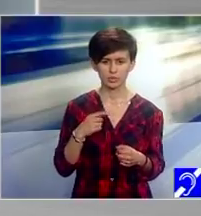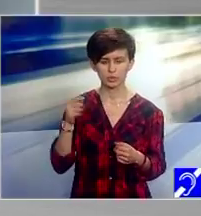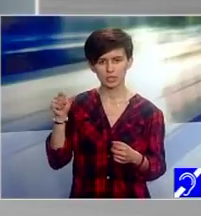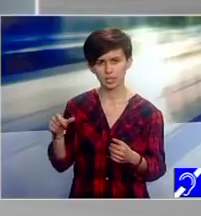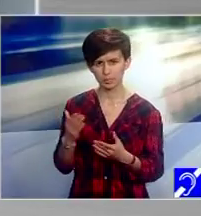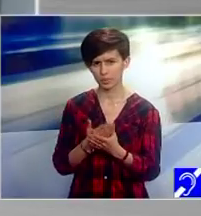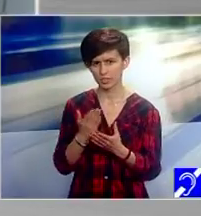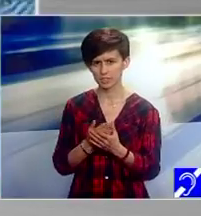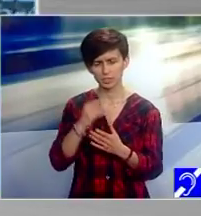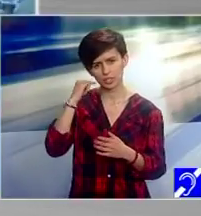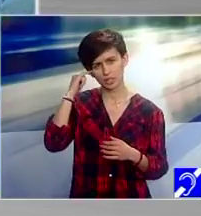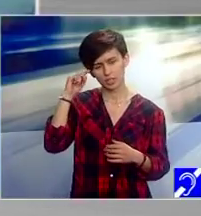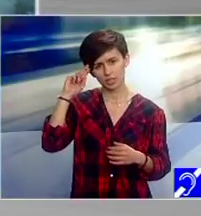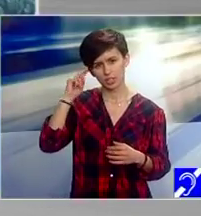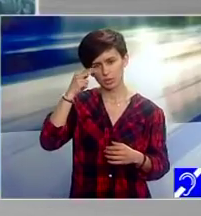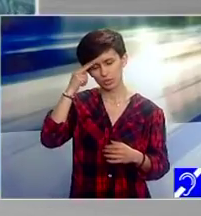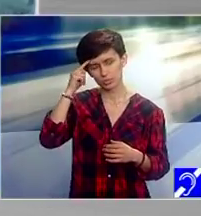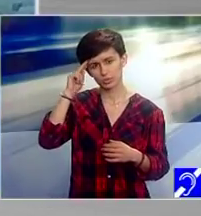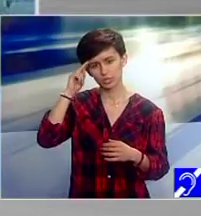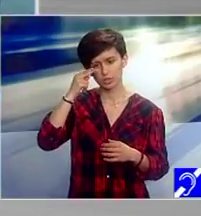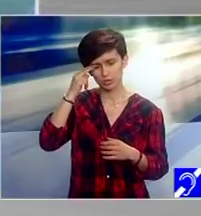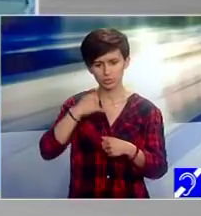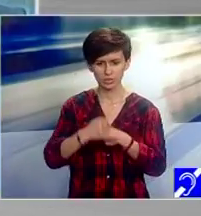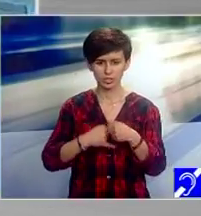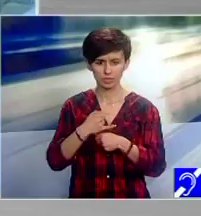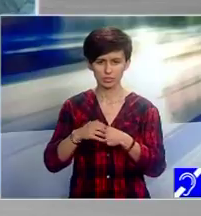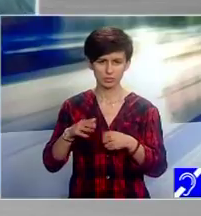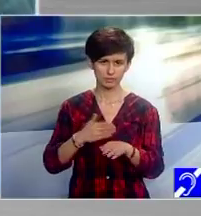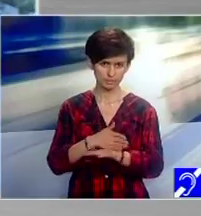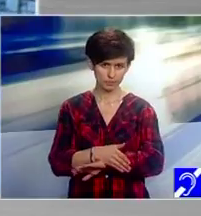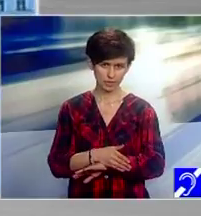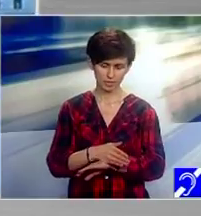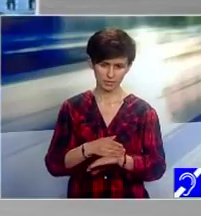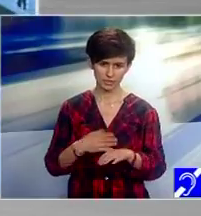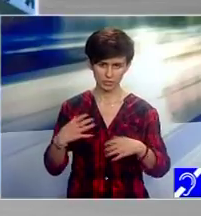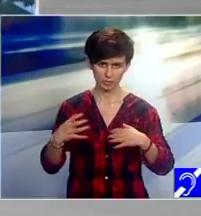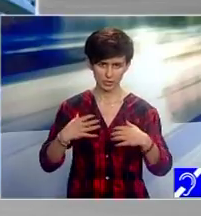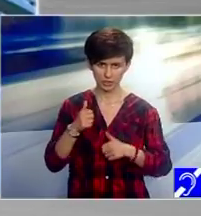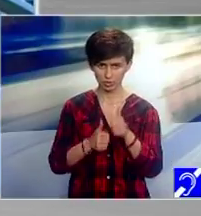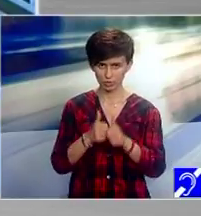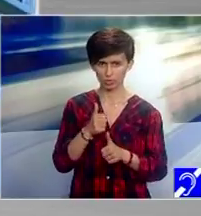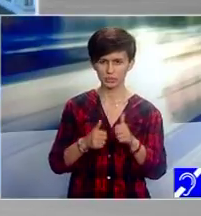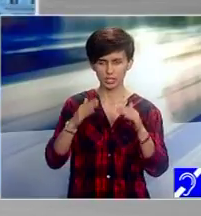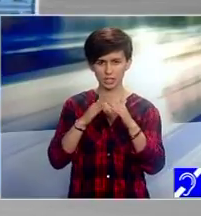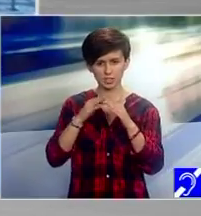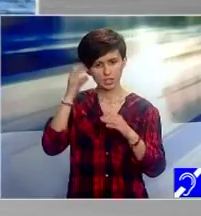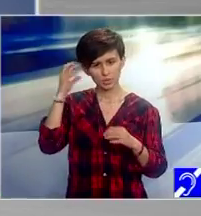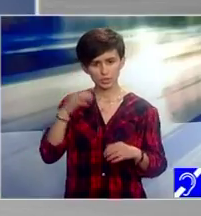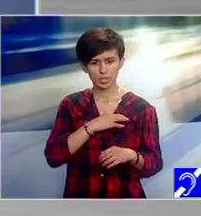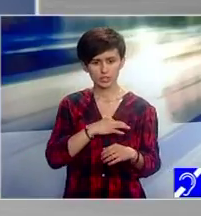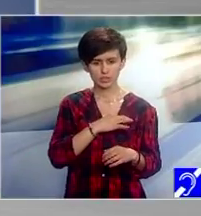recunoscut internațional, va avea o intervenție și la spectacolul concurs de la Casa de Cultura Studenților, va